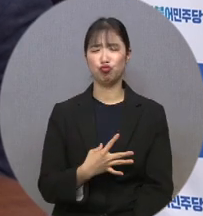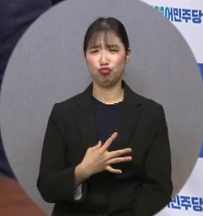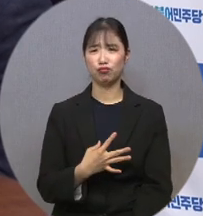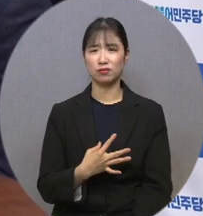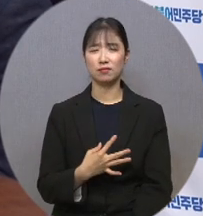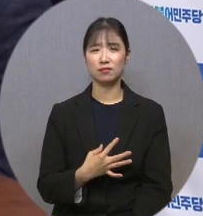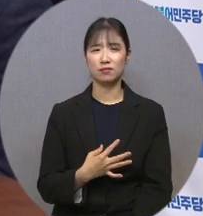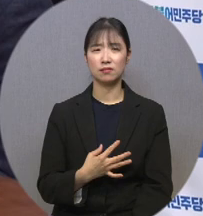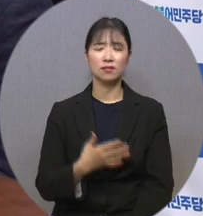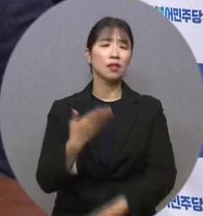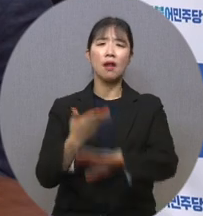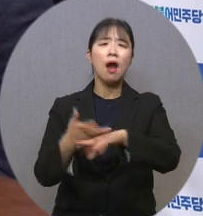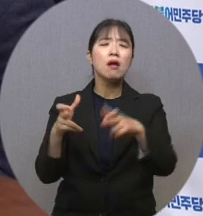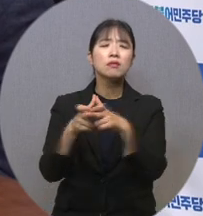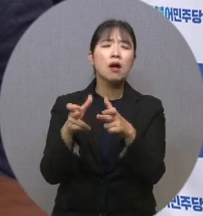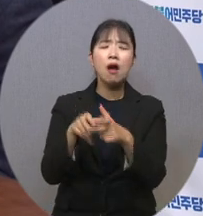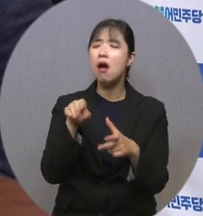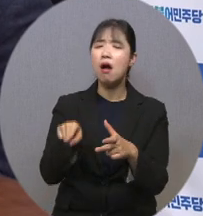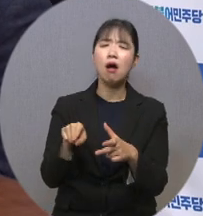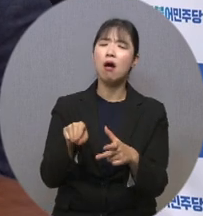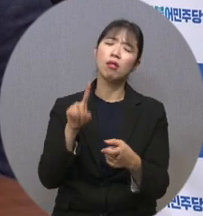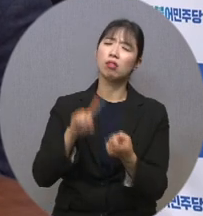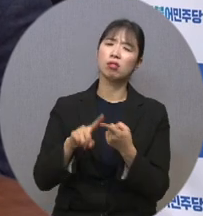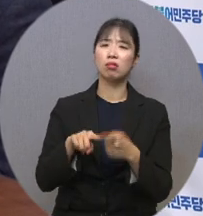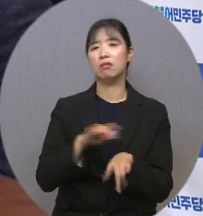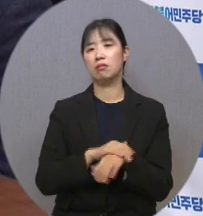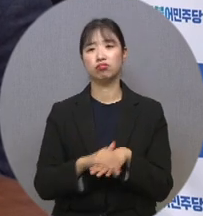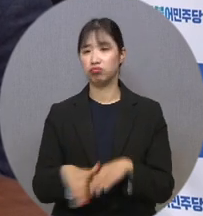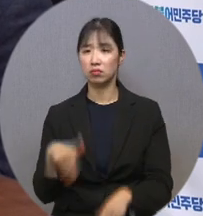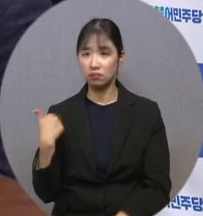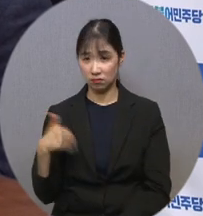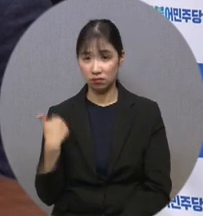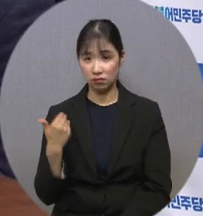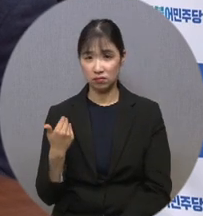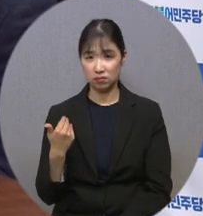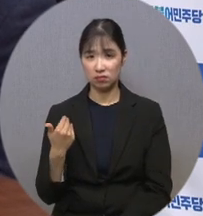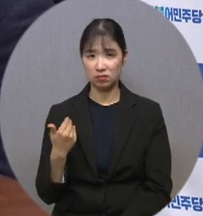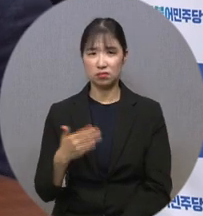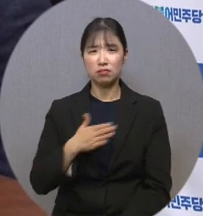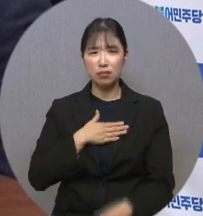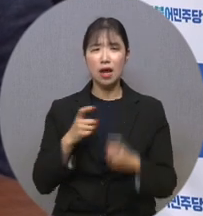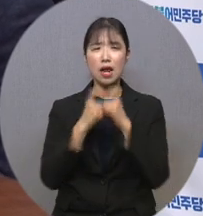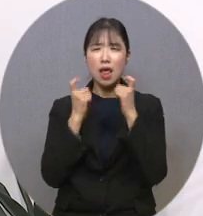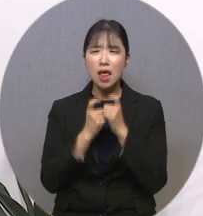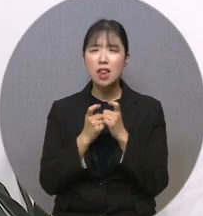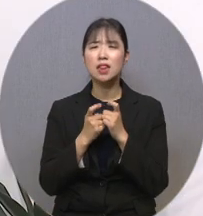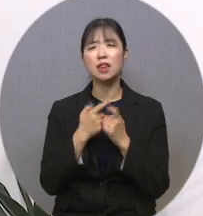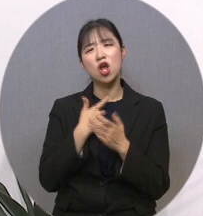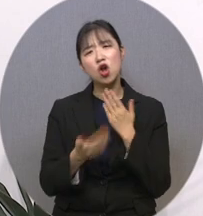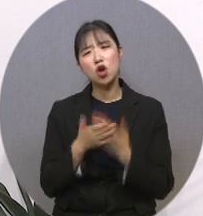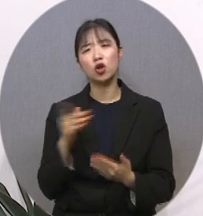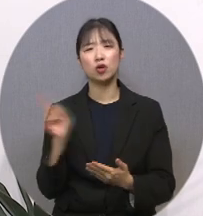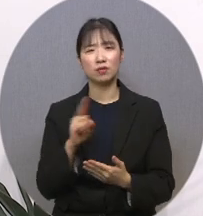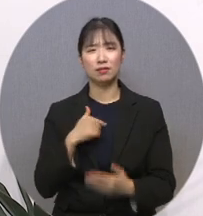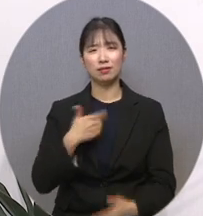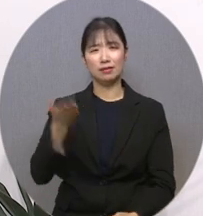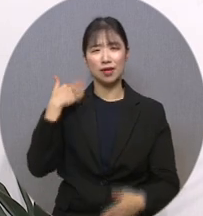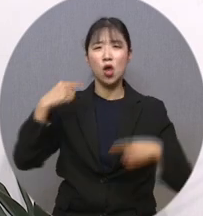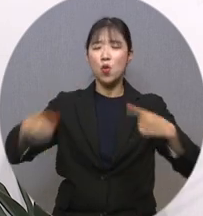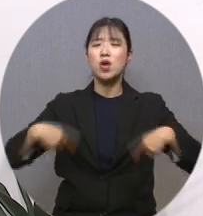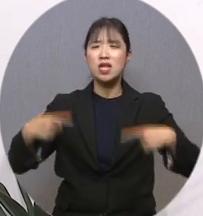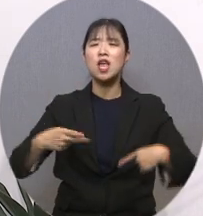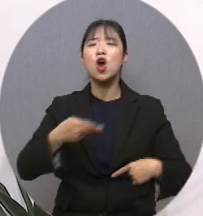체감할 뿐이지 다른 장애인이 겪는 그런 것은 잘 모르죠. 제가 개인적인 경험으로는 제가 전에는 이제 휠체어를 안